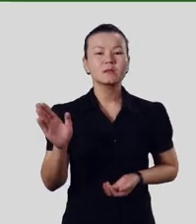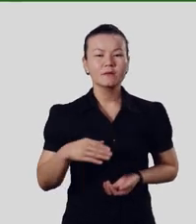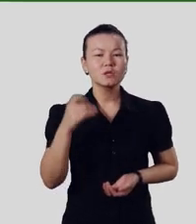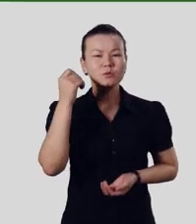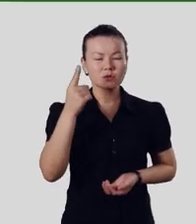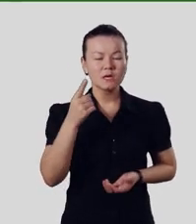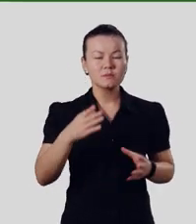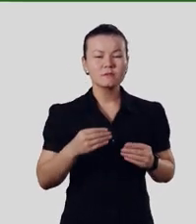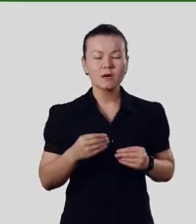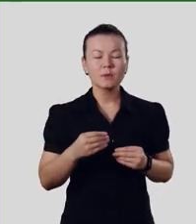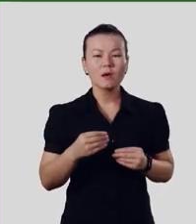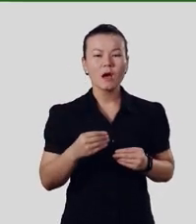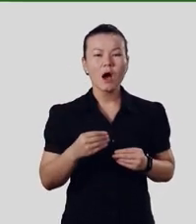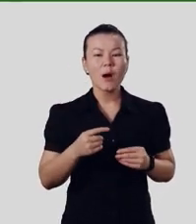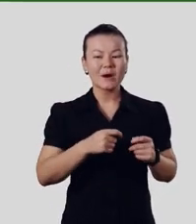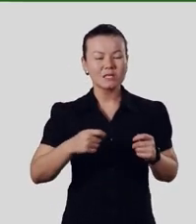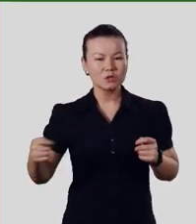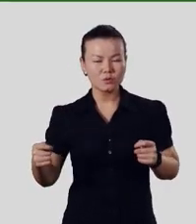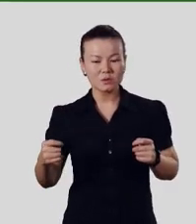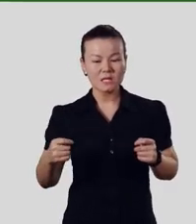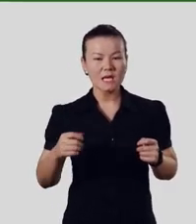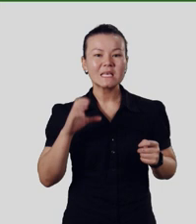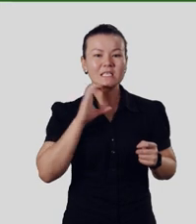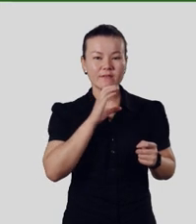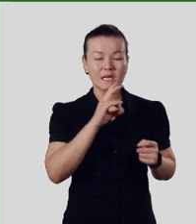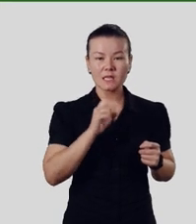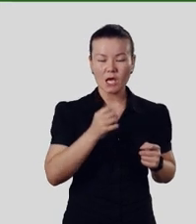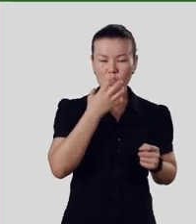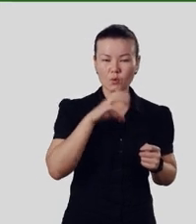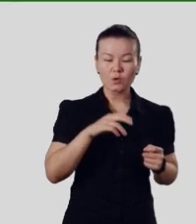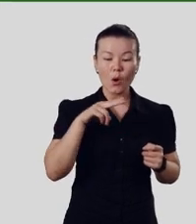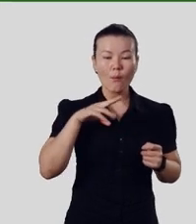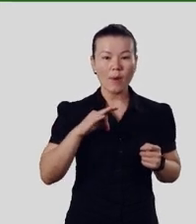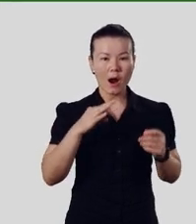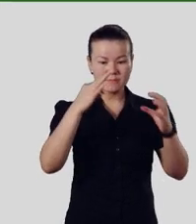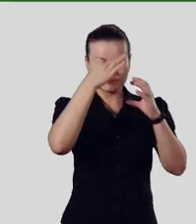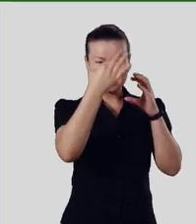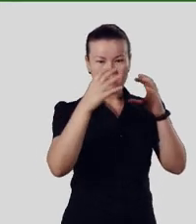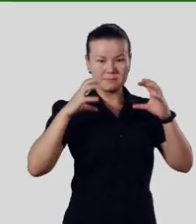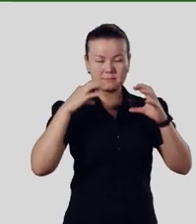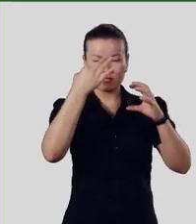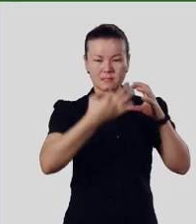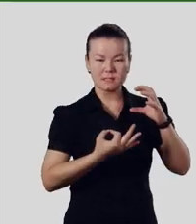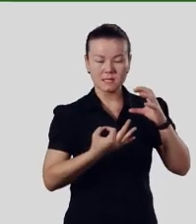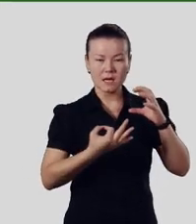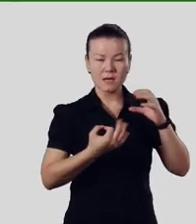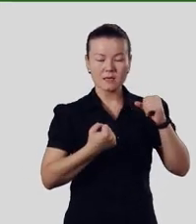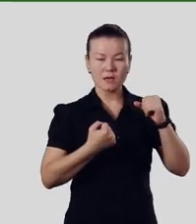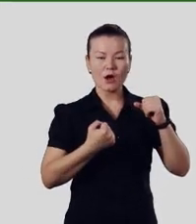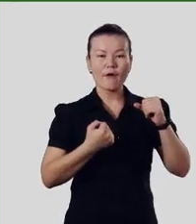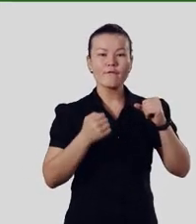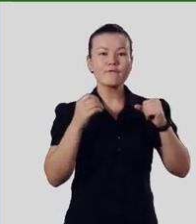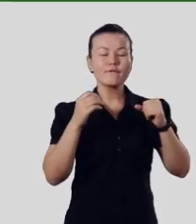Давайте определим с вами протяженность с севера на юг по меридиану 20 градусов восточной